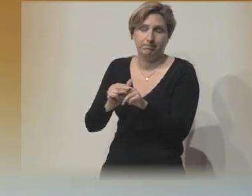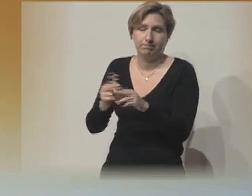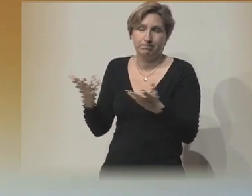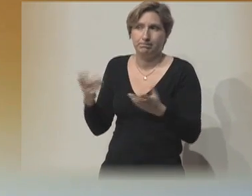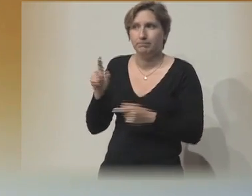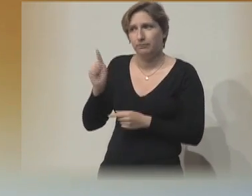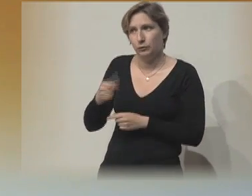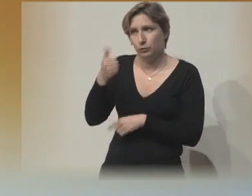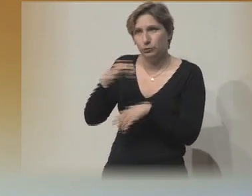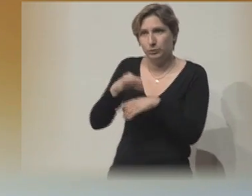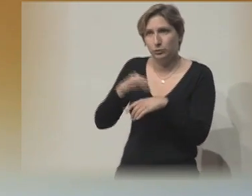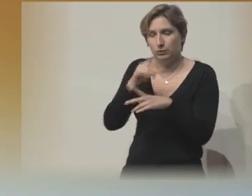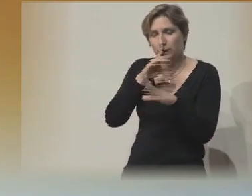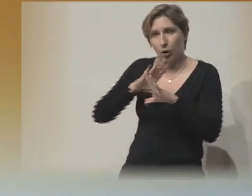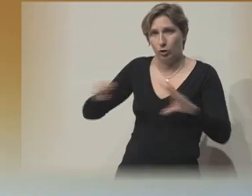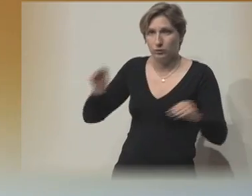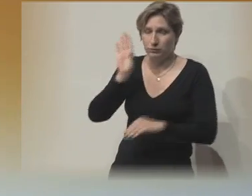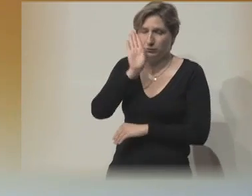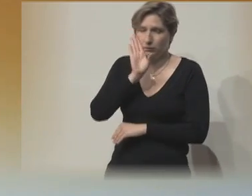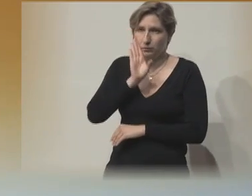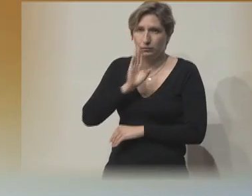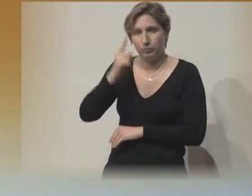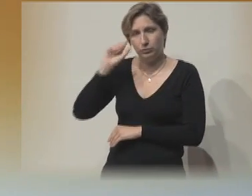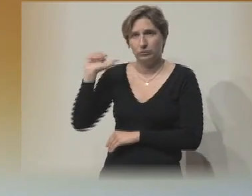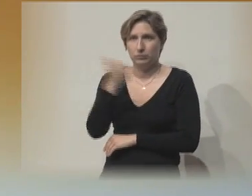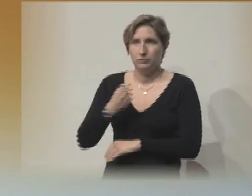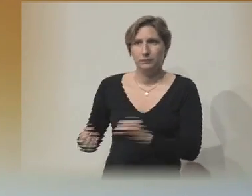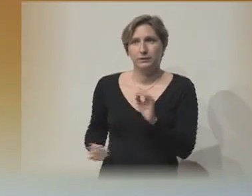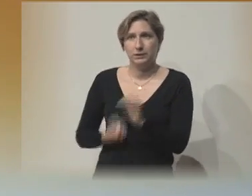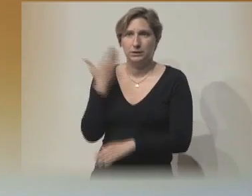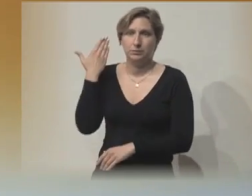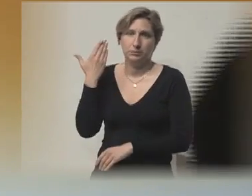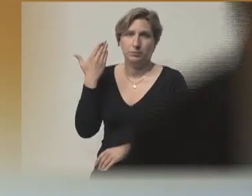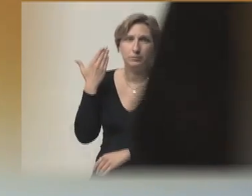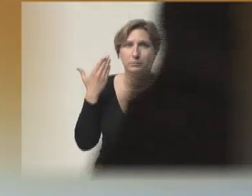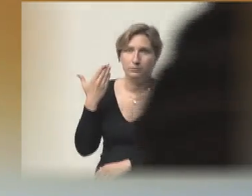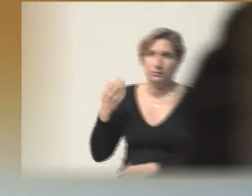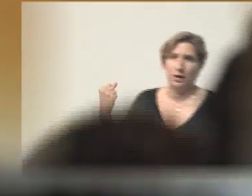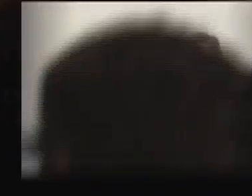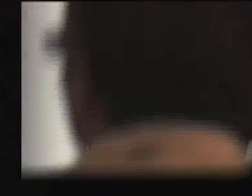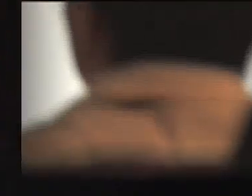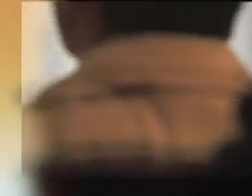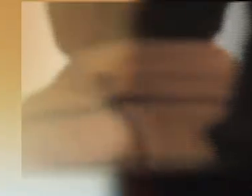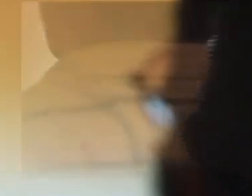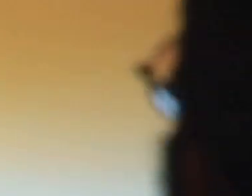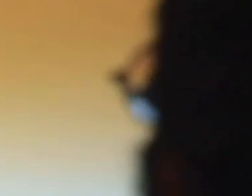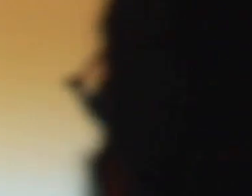nous respections une minute de silence pour les victimes de l'accident de l'avion d'Air